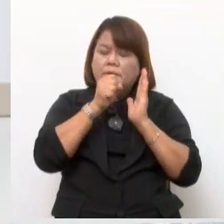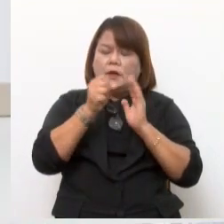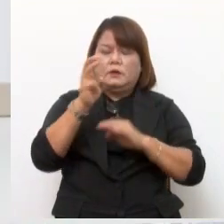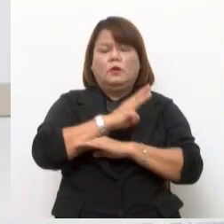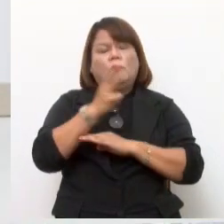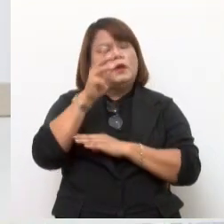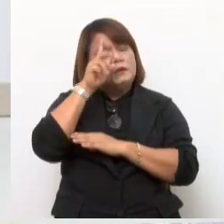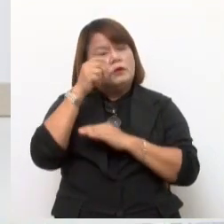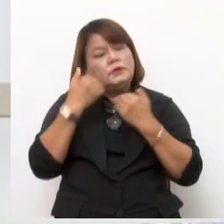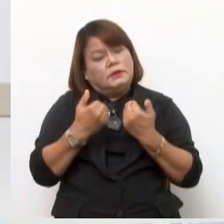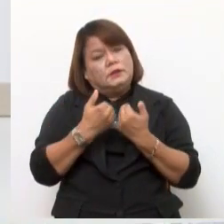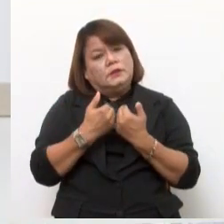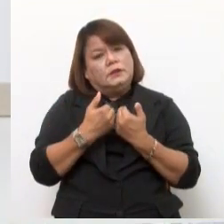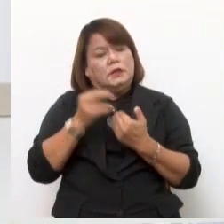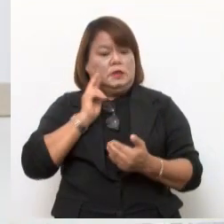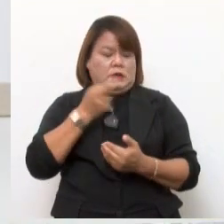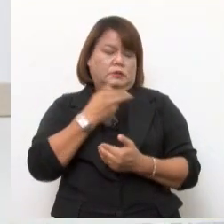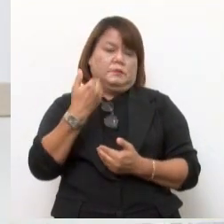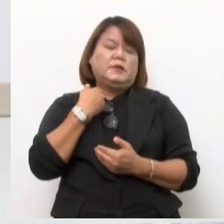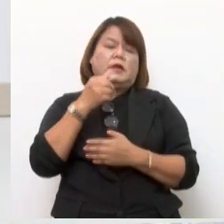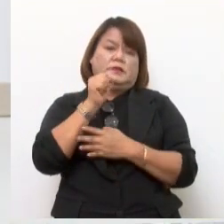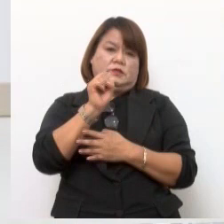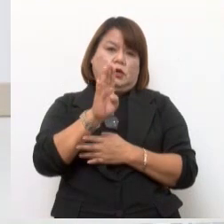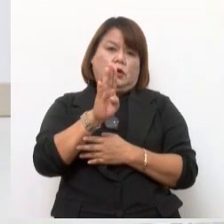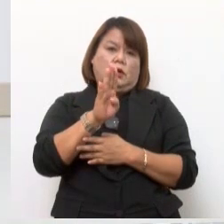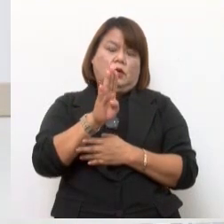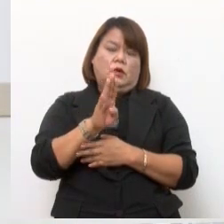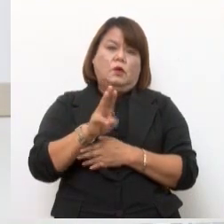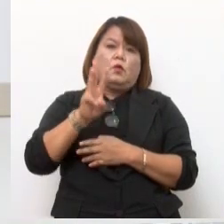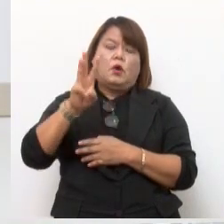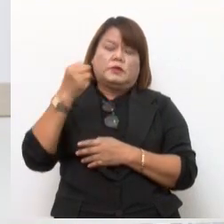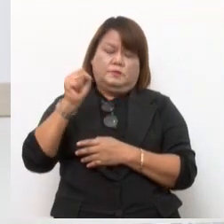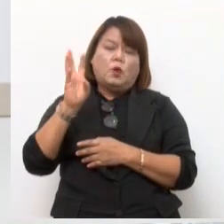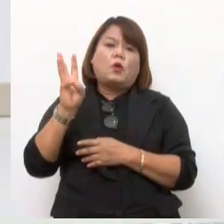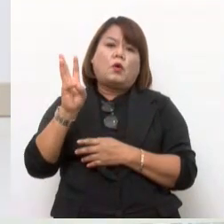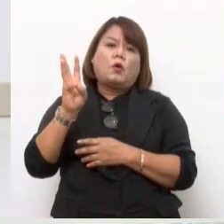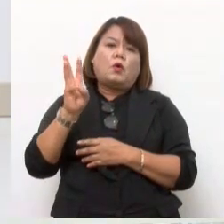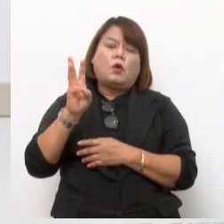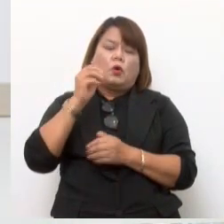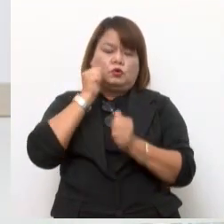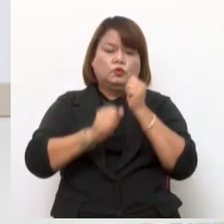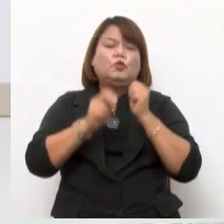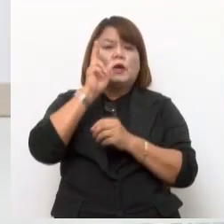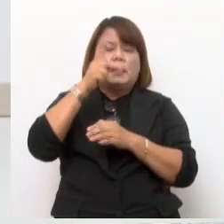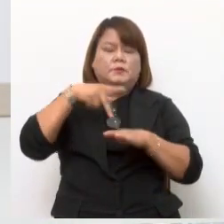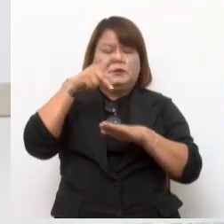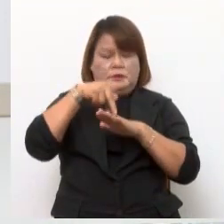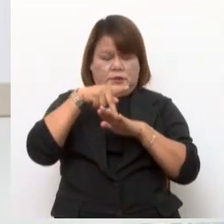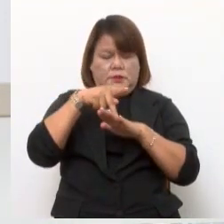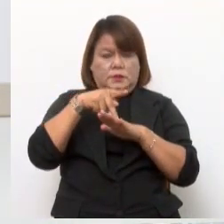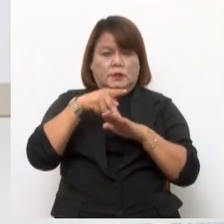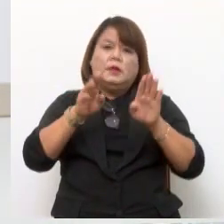งนี้นะครับเราจะมีการสอบว16นะครับของทุกเขตพื้นที่ในการ